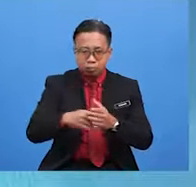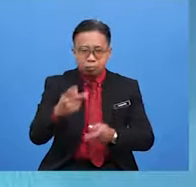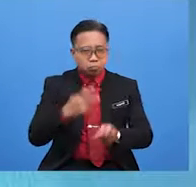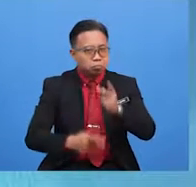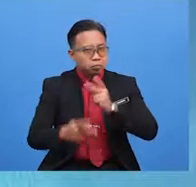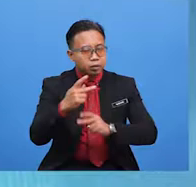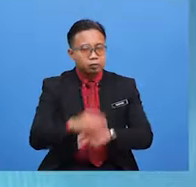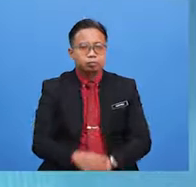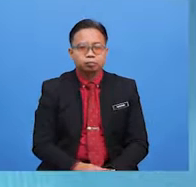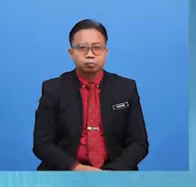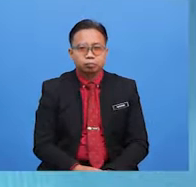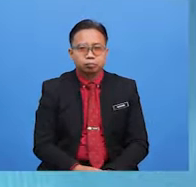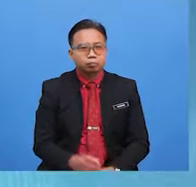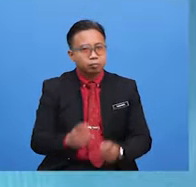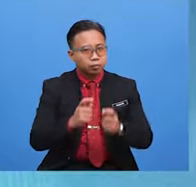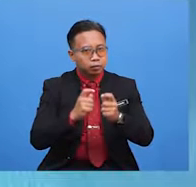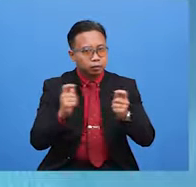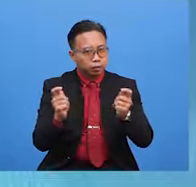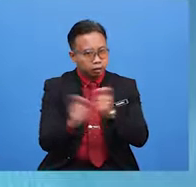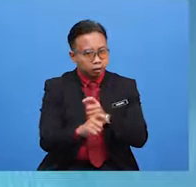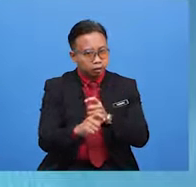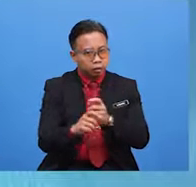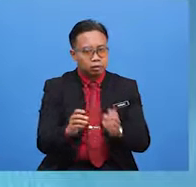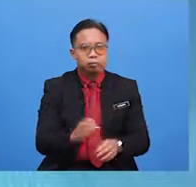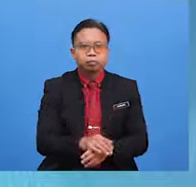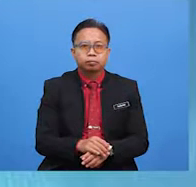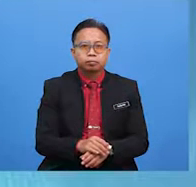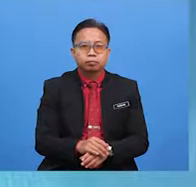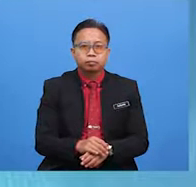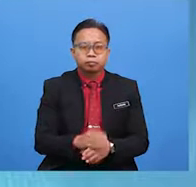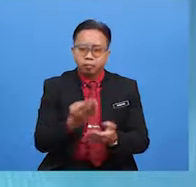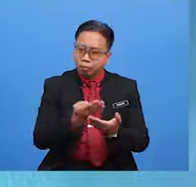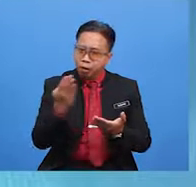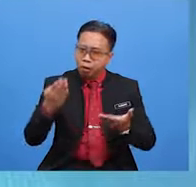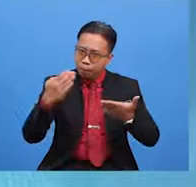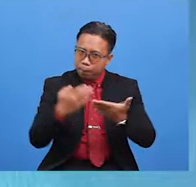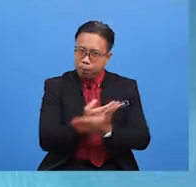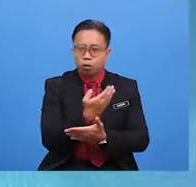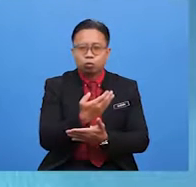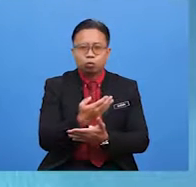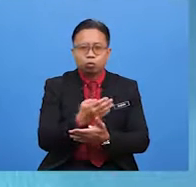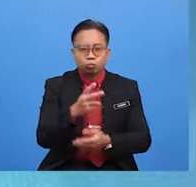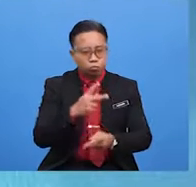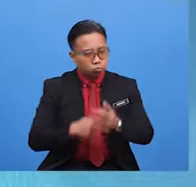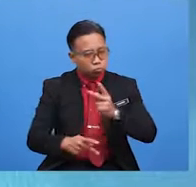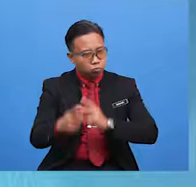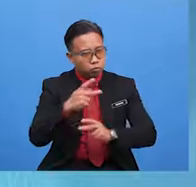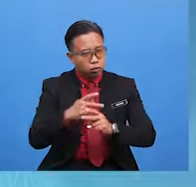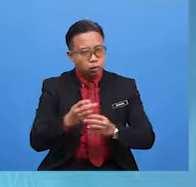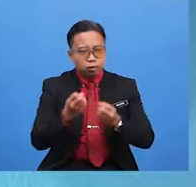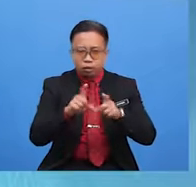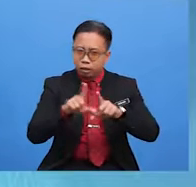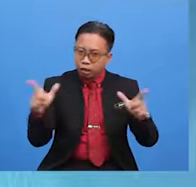Selepas tindak balas kimia berlaku, bahan baru yang boleh yang mempunyai komposisi kimia yang berbeza dihasilkan.